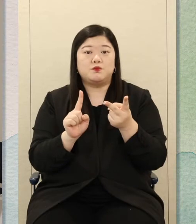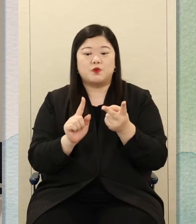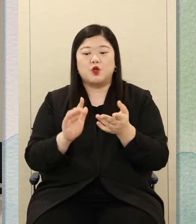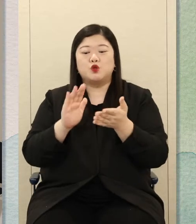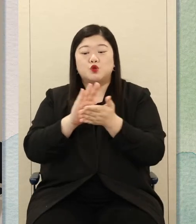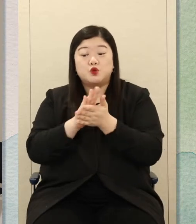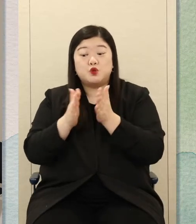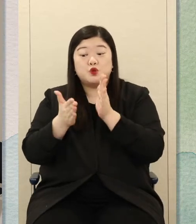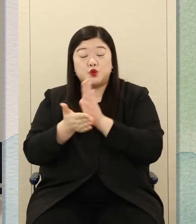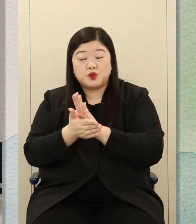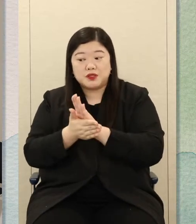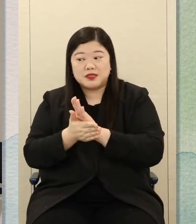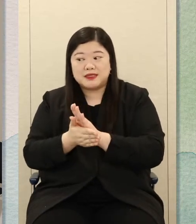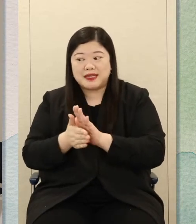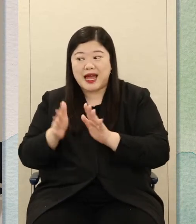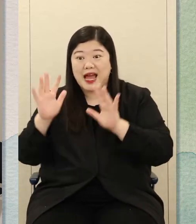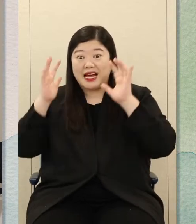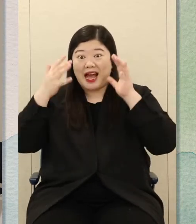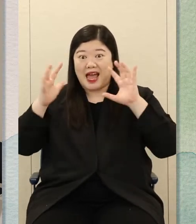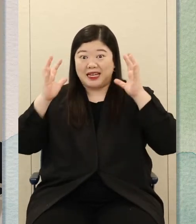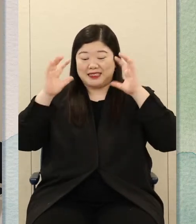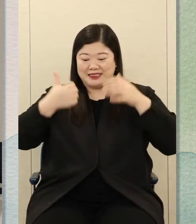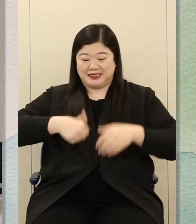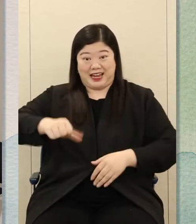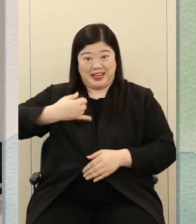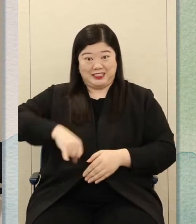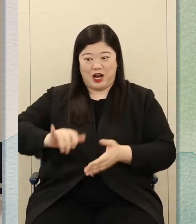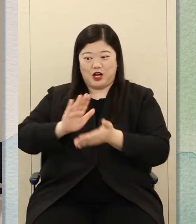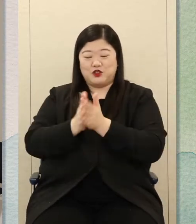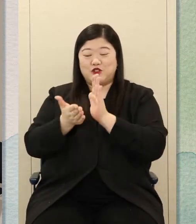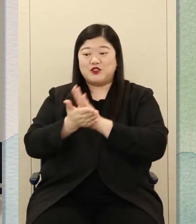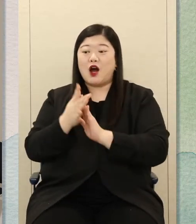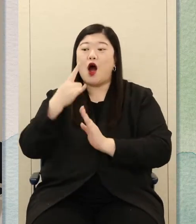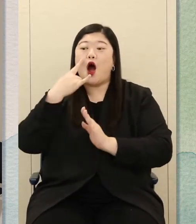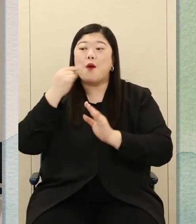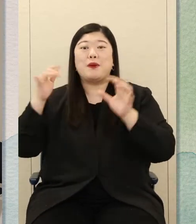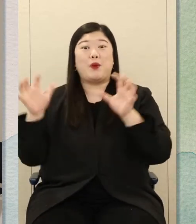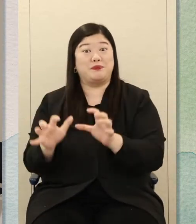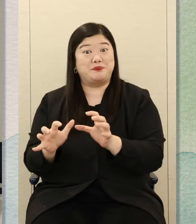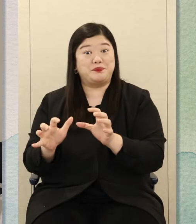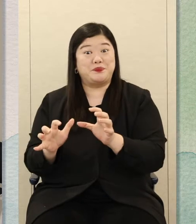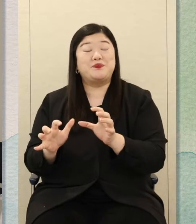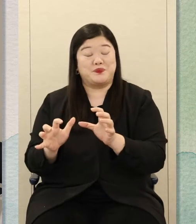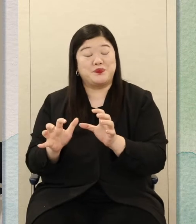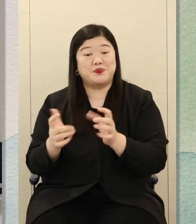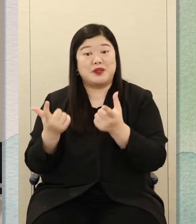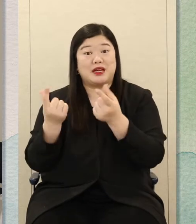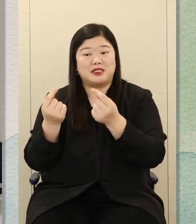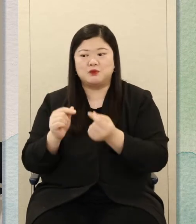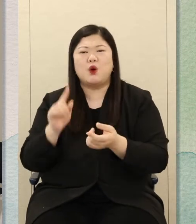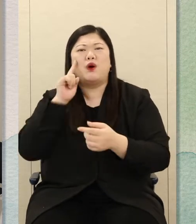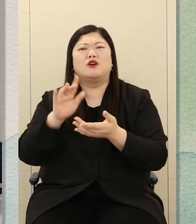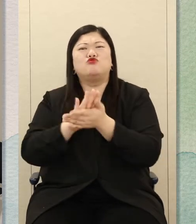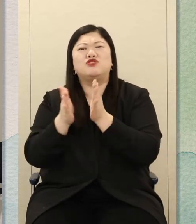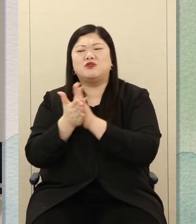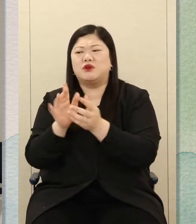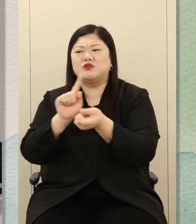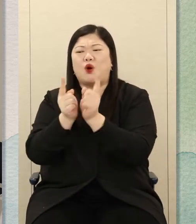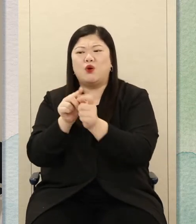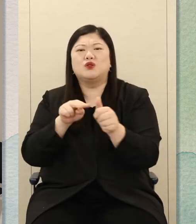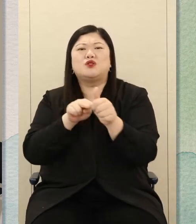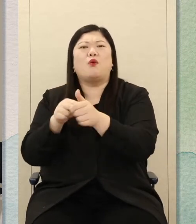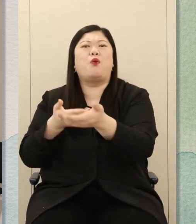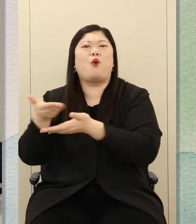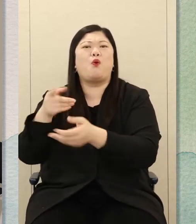유치원 학부모 모임이라든가. 그러면 유치원 학부모 모임이 뭔가요? 결국 유치원에서 서로 정보 교환하려고 만났잖아요.